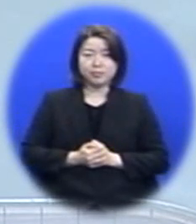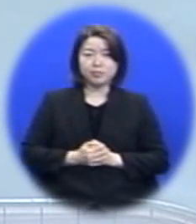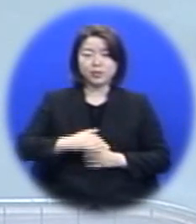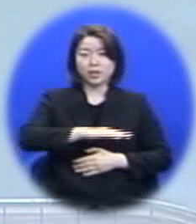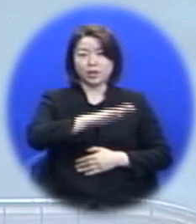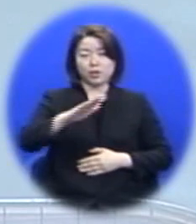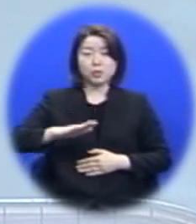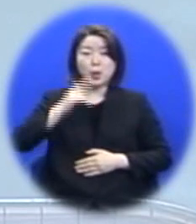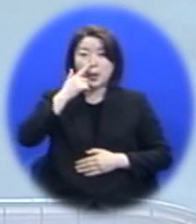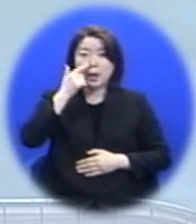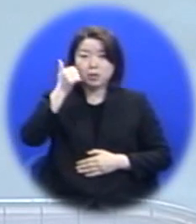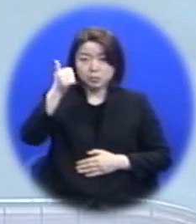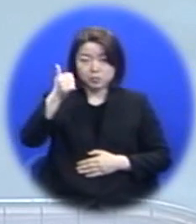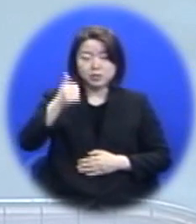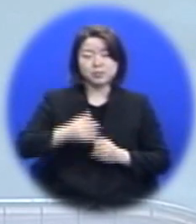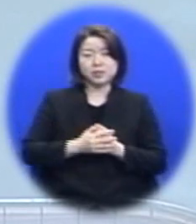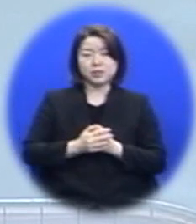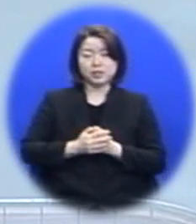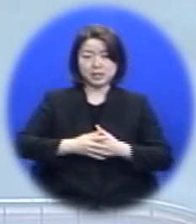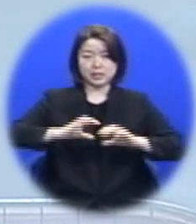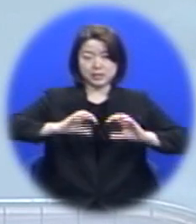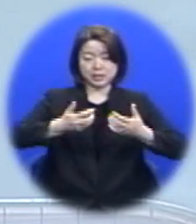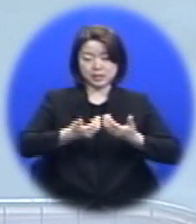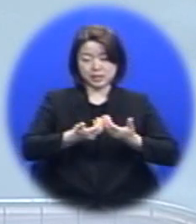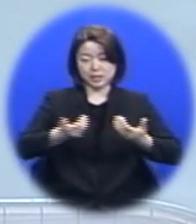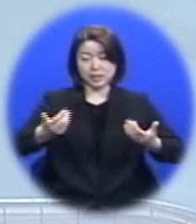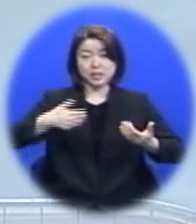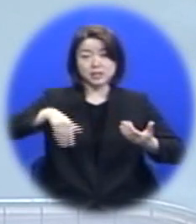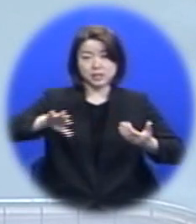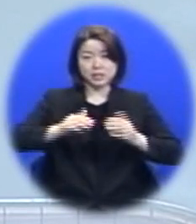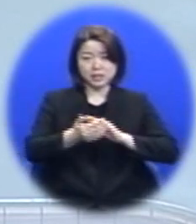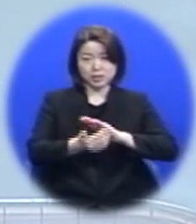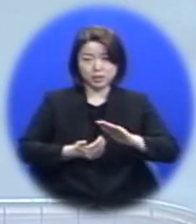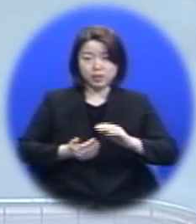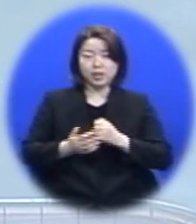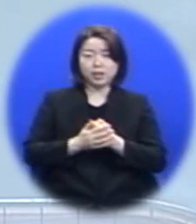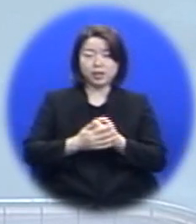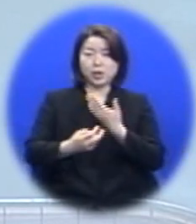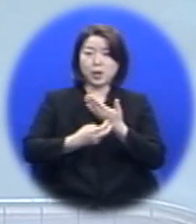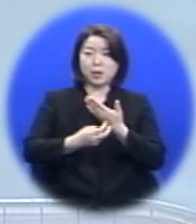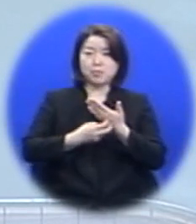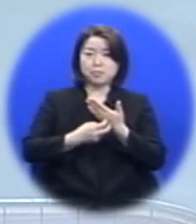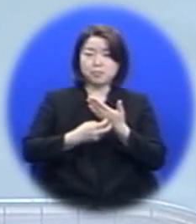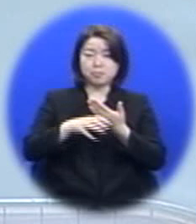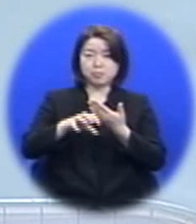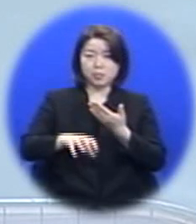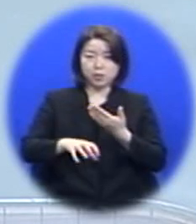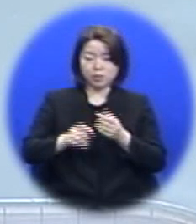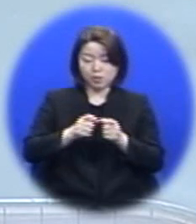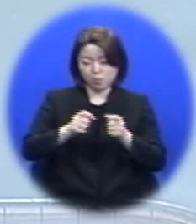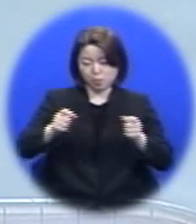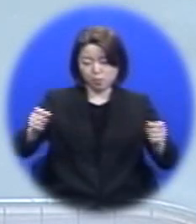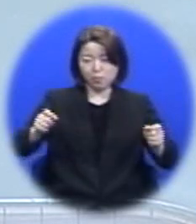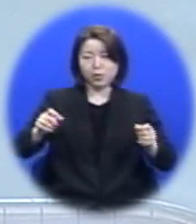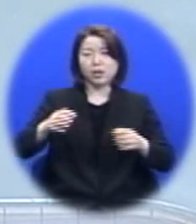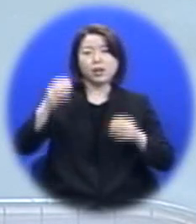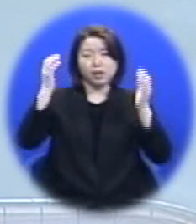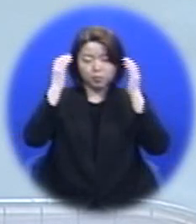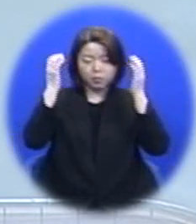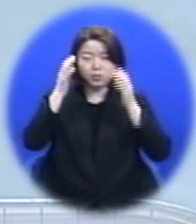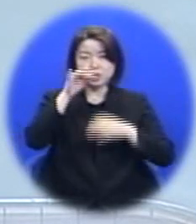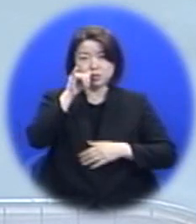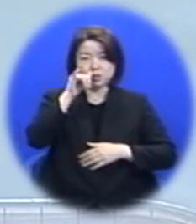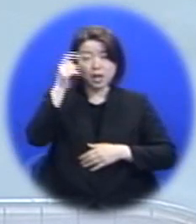저희 부친께서 세상 떠나시기 전에 병원 생활 오래 고생하셨습니다.